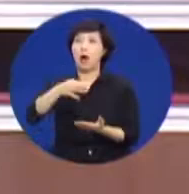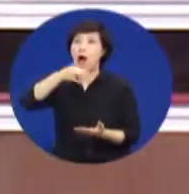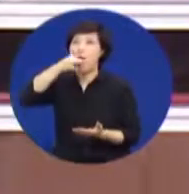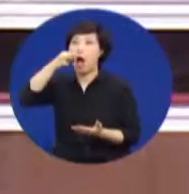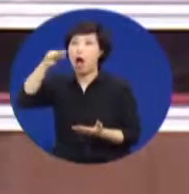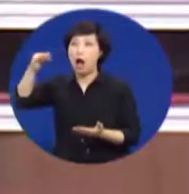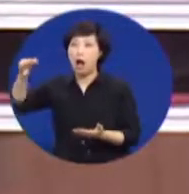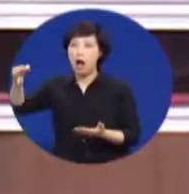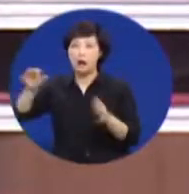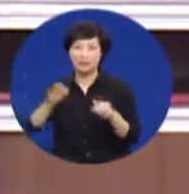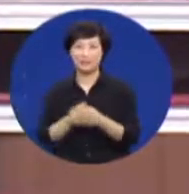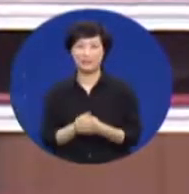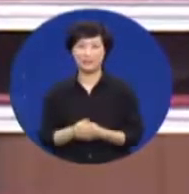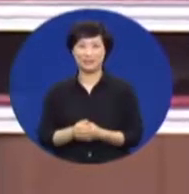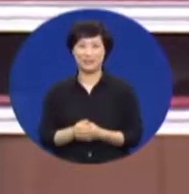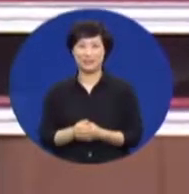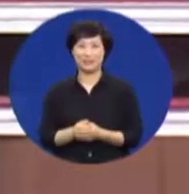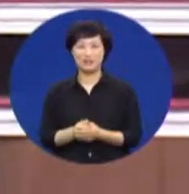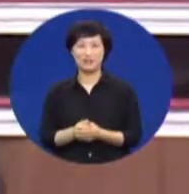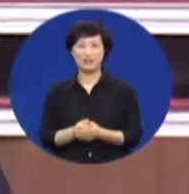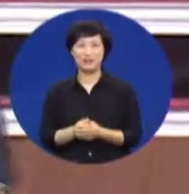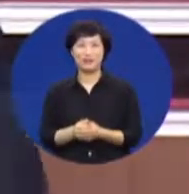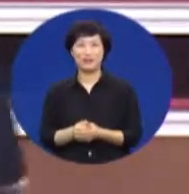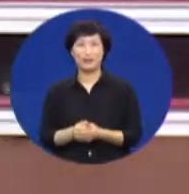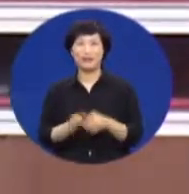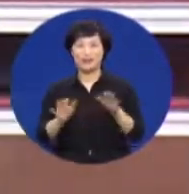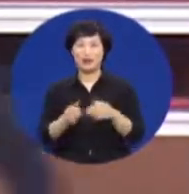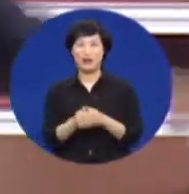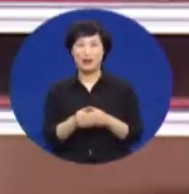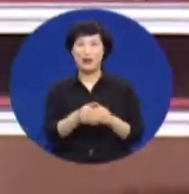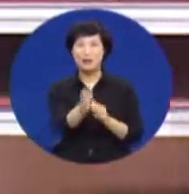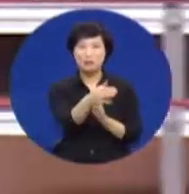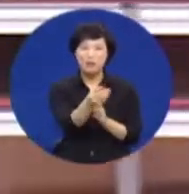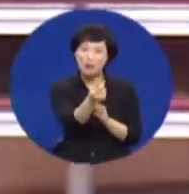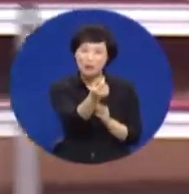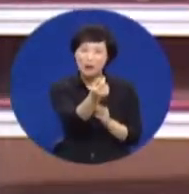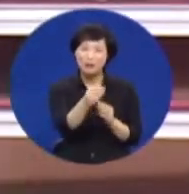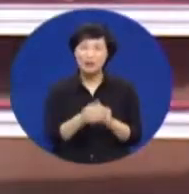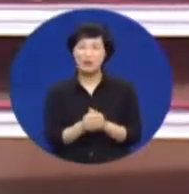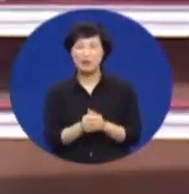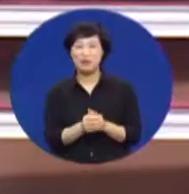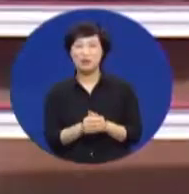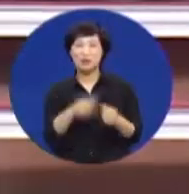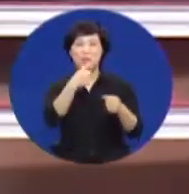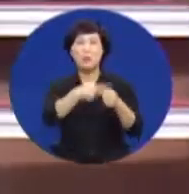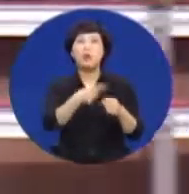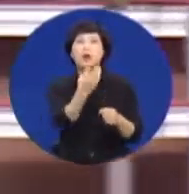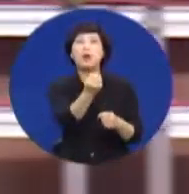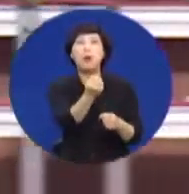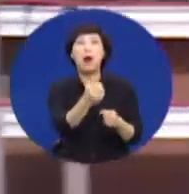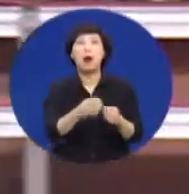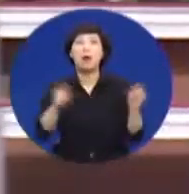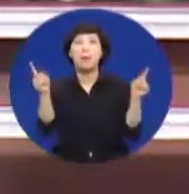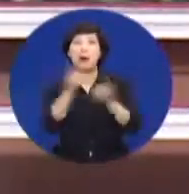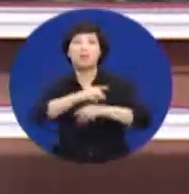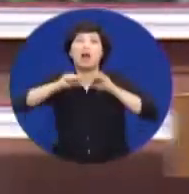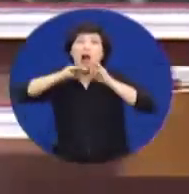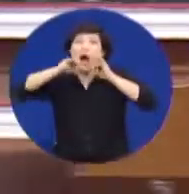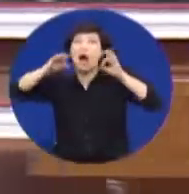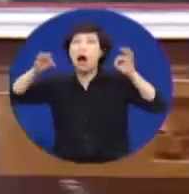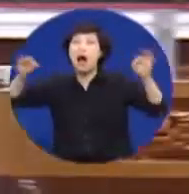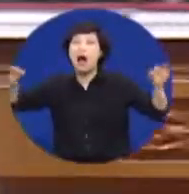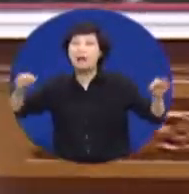밀 두 대 만들면 숭어 한 마리 준다는 거예요. 붕어 한 마리 보리석대 붕어 한 마리 주면 두